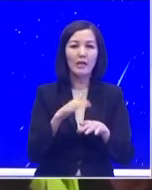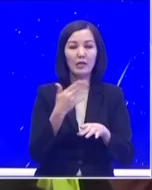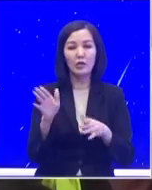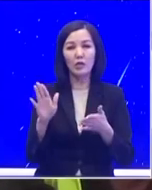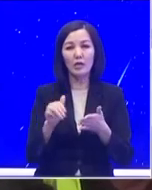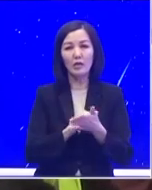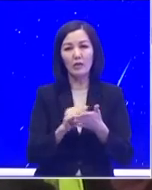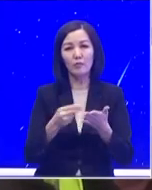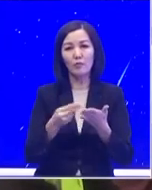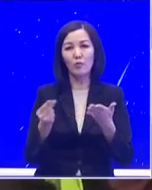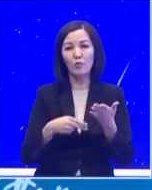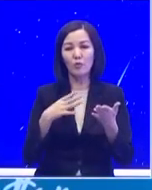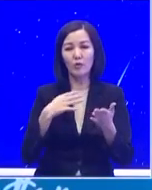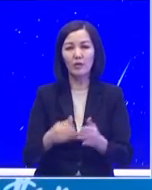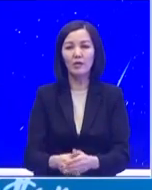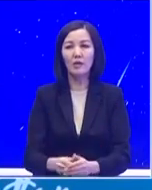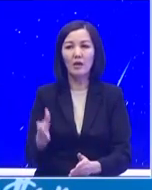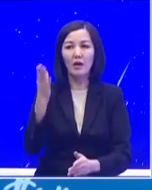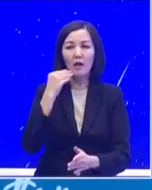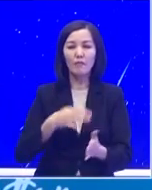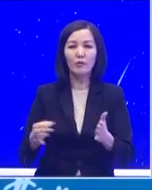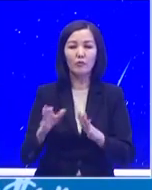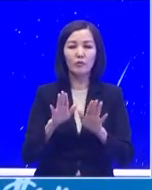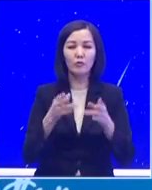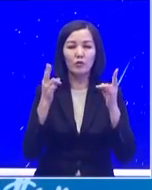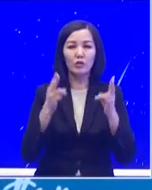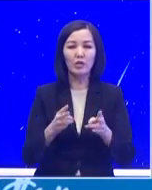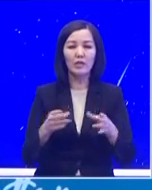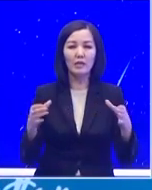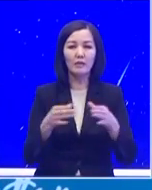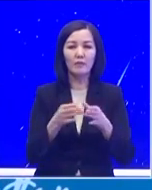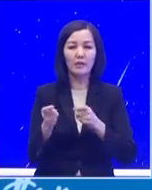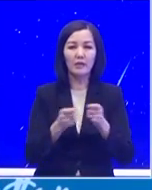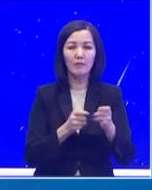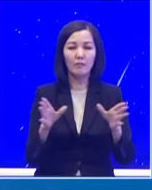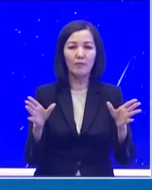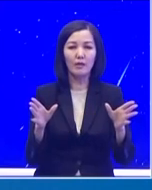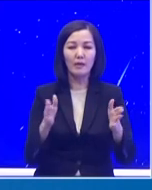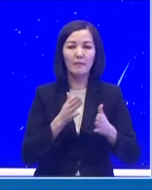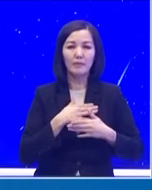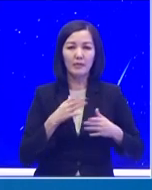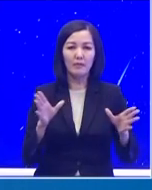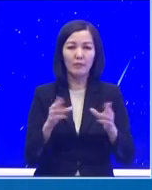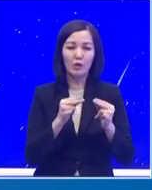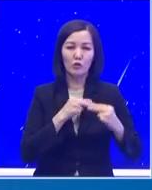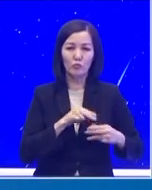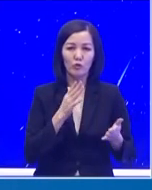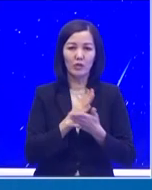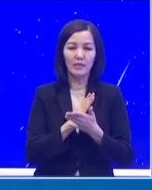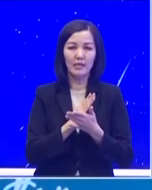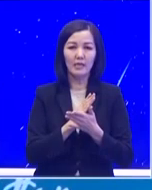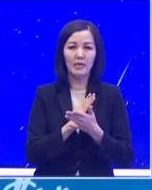жасасып, меморандумға қол қойды. Алматы облысының төтенше жағдайлар департаментімен біздермен тығыз байланыста жұмыс жасайтын